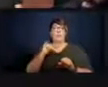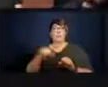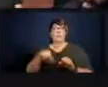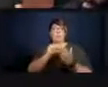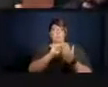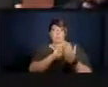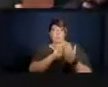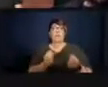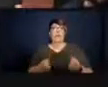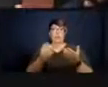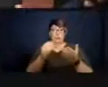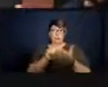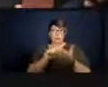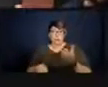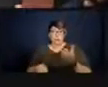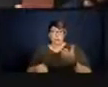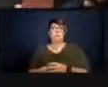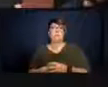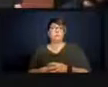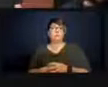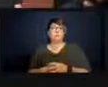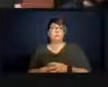ndani ya muda fulani.